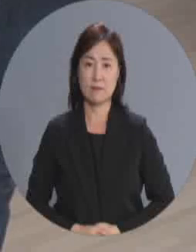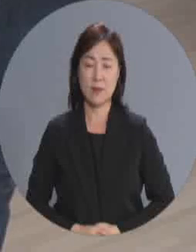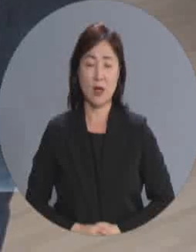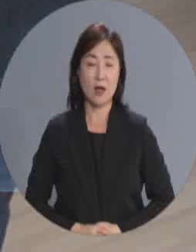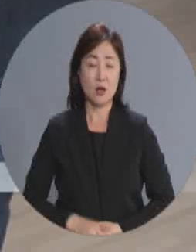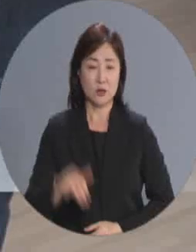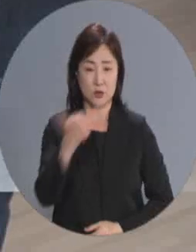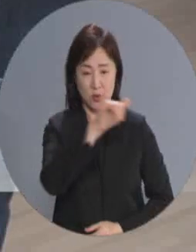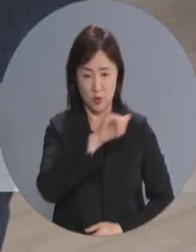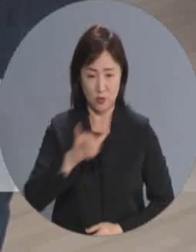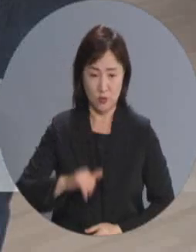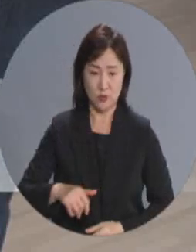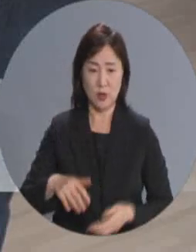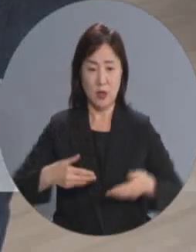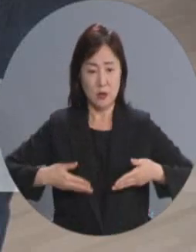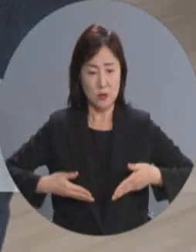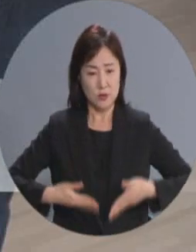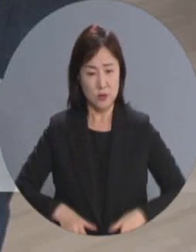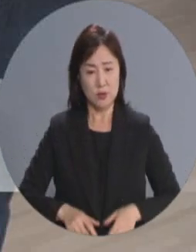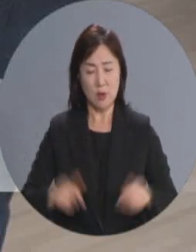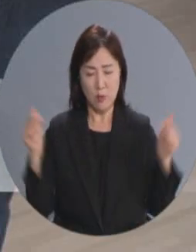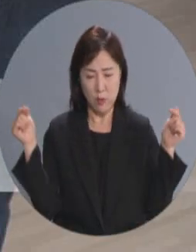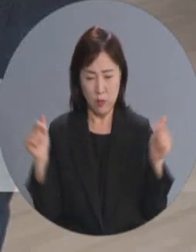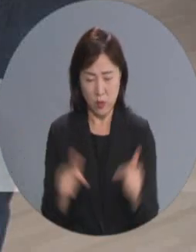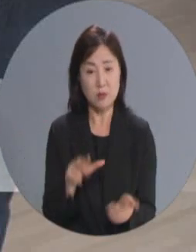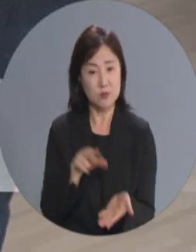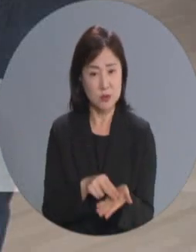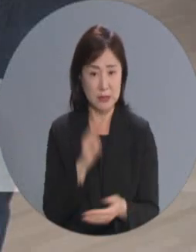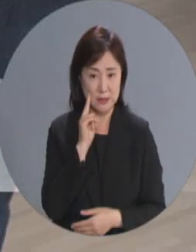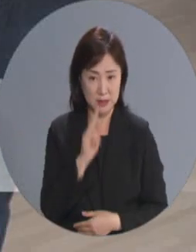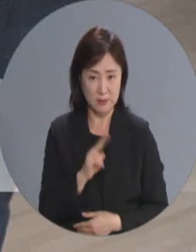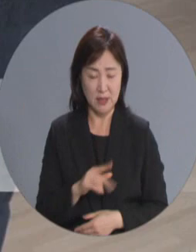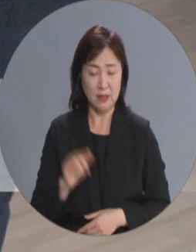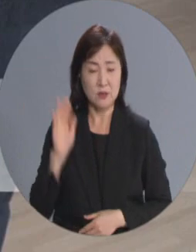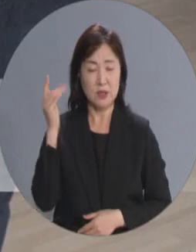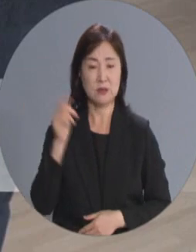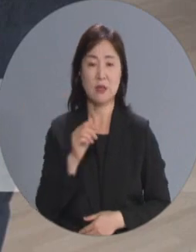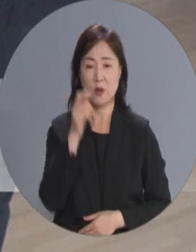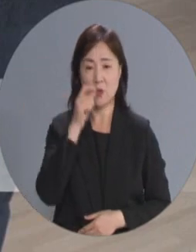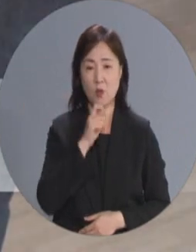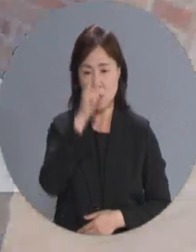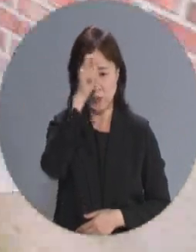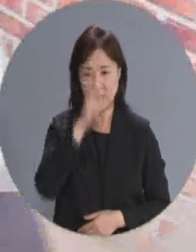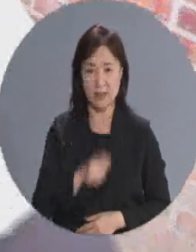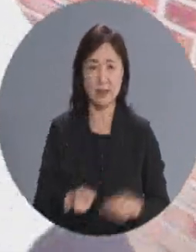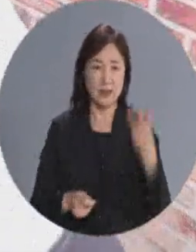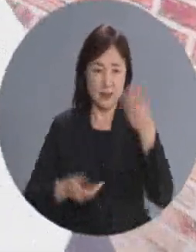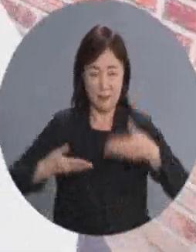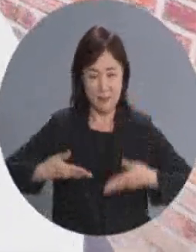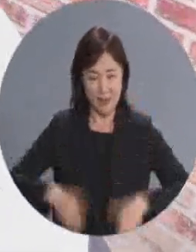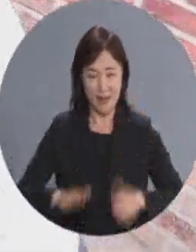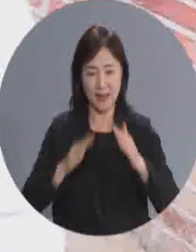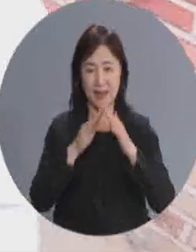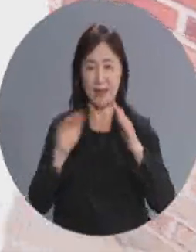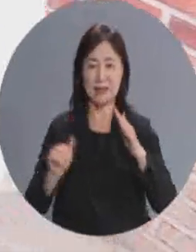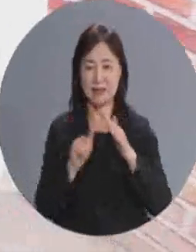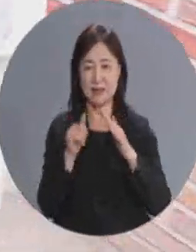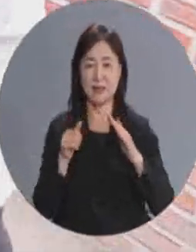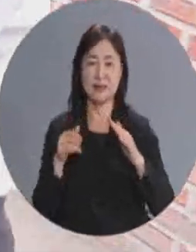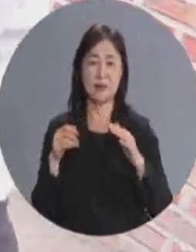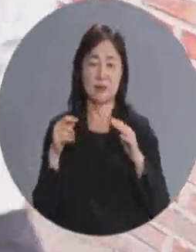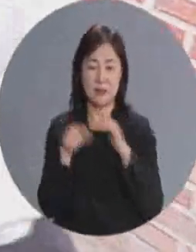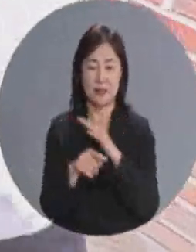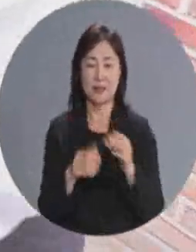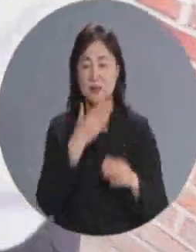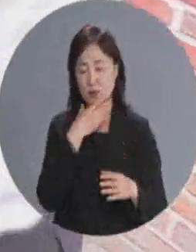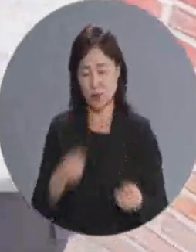전국적으로 저출생 문제가 심각한 가운데 고흥군이 최근 새 쌍둥이를 출산한 가정을 방문해 축하 선물을